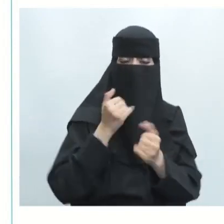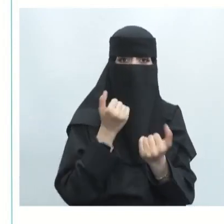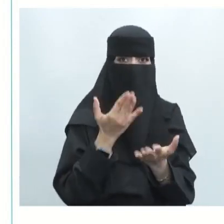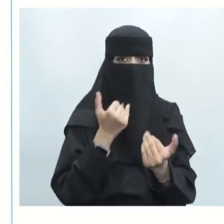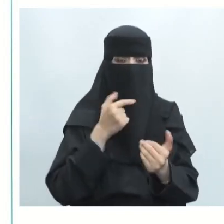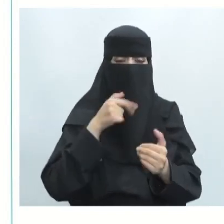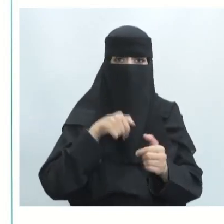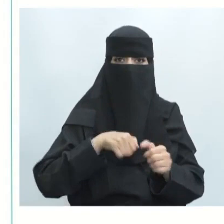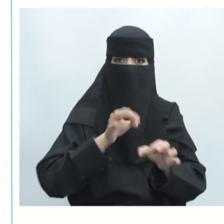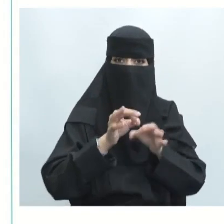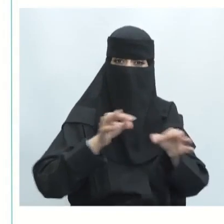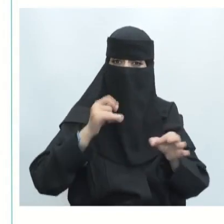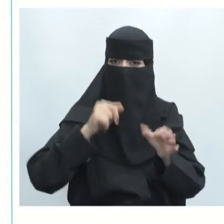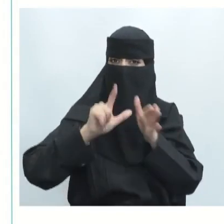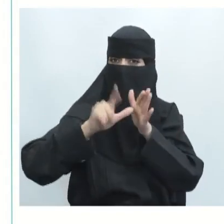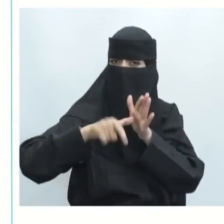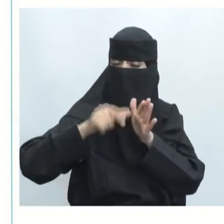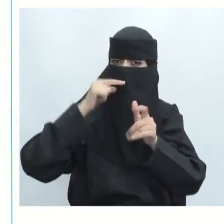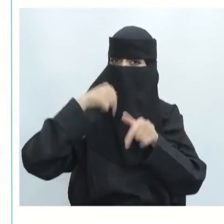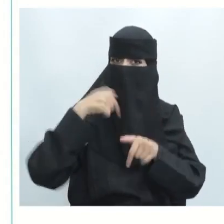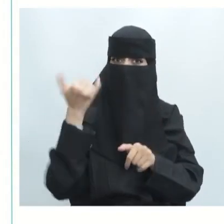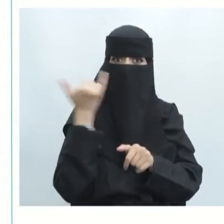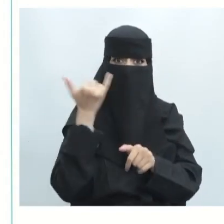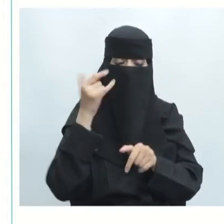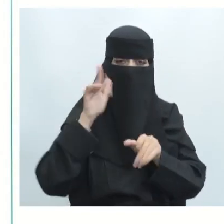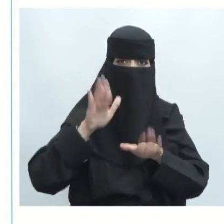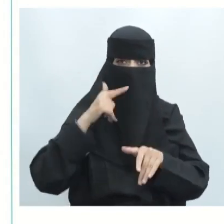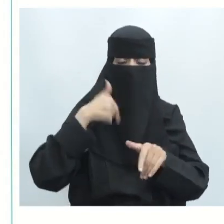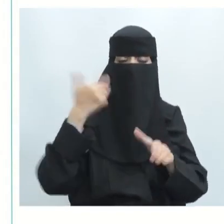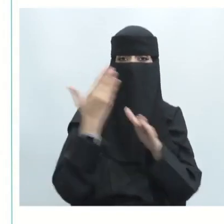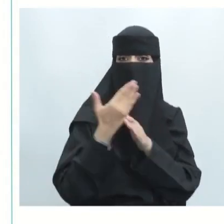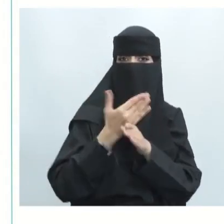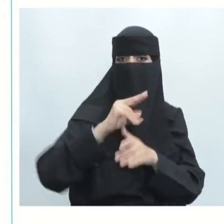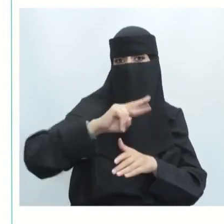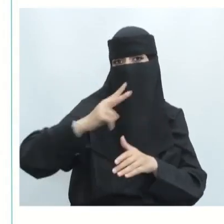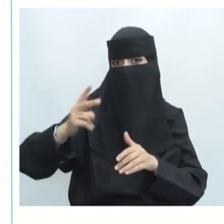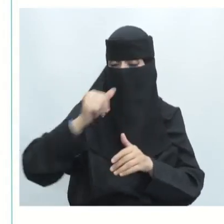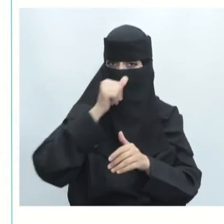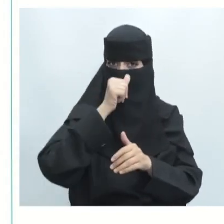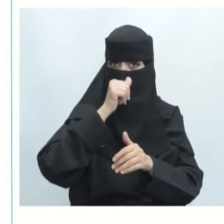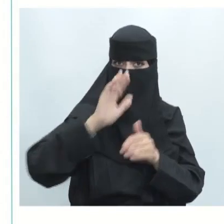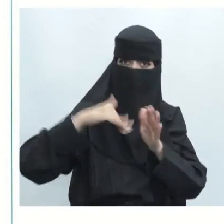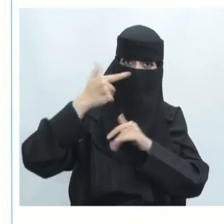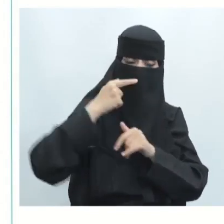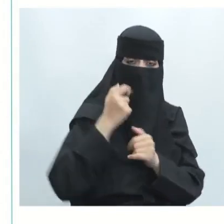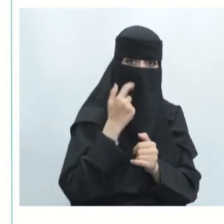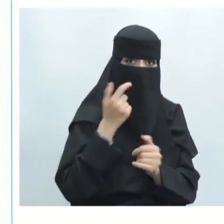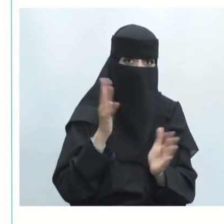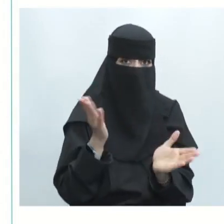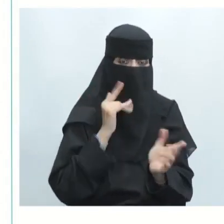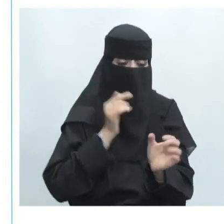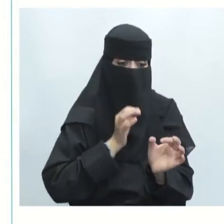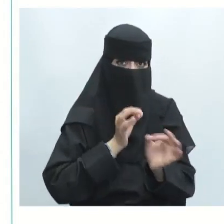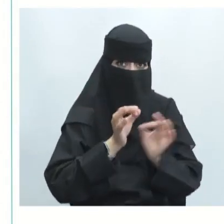تخطيط ذكرنا التخطيط مهم لعده اسباب فحينما لا نخطط